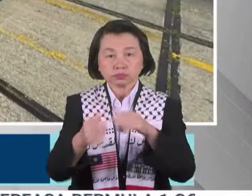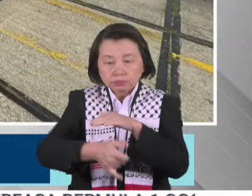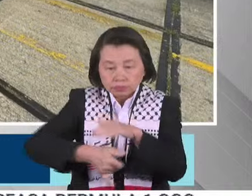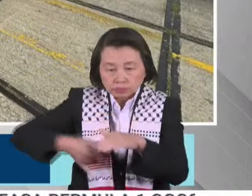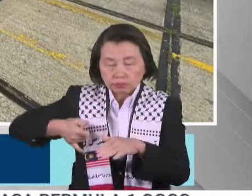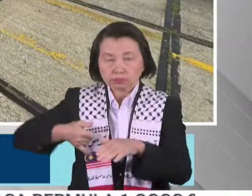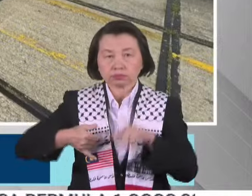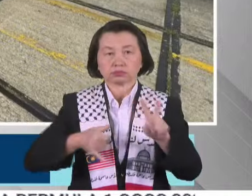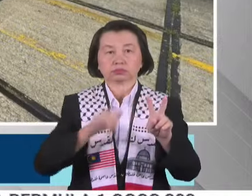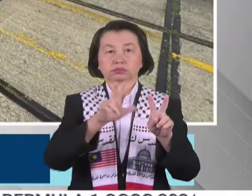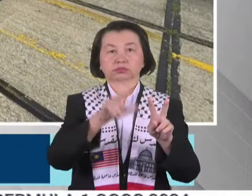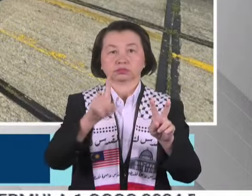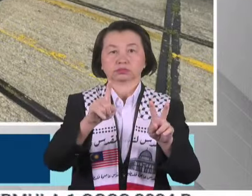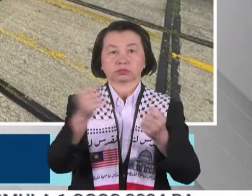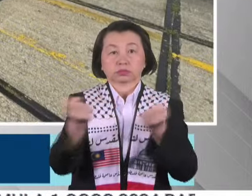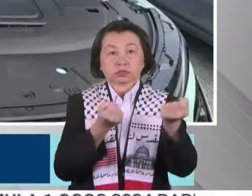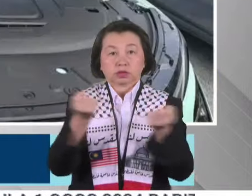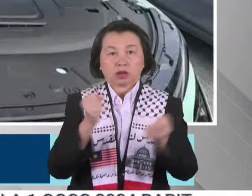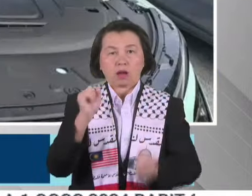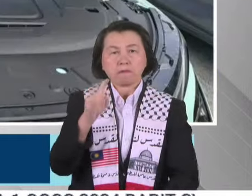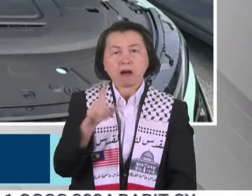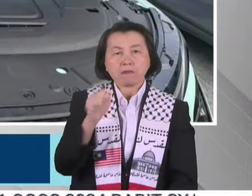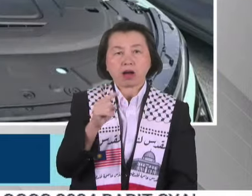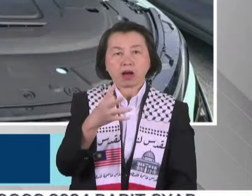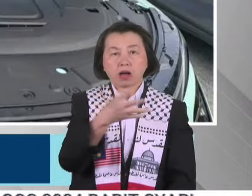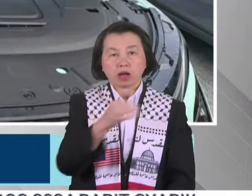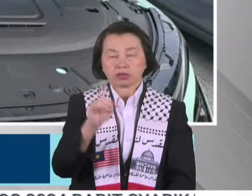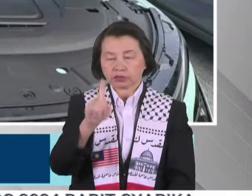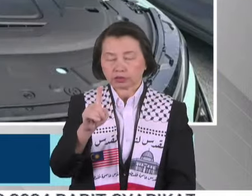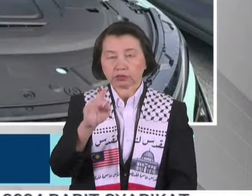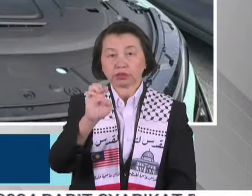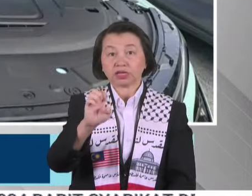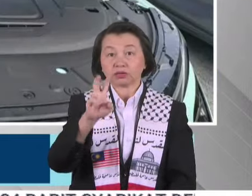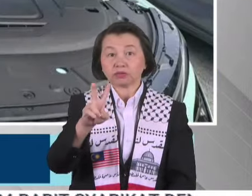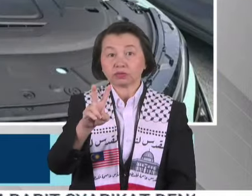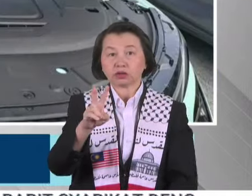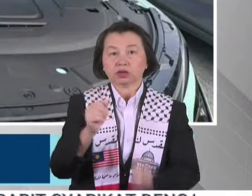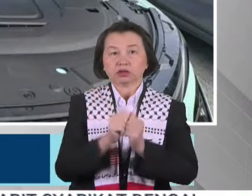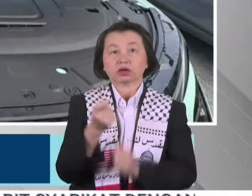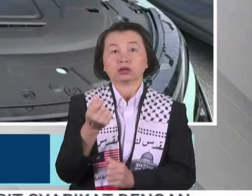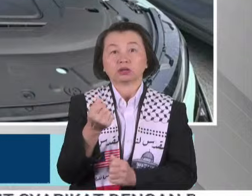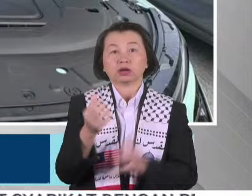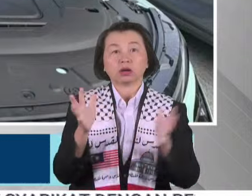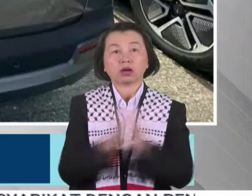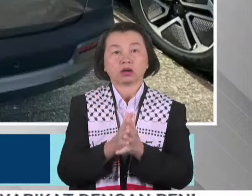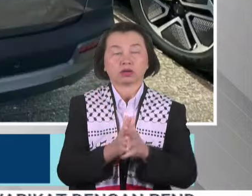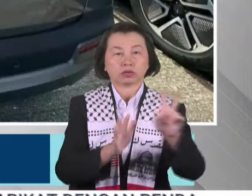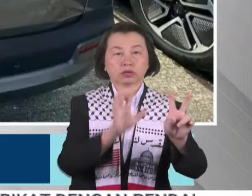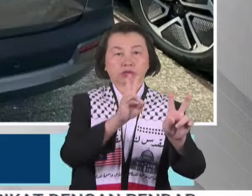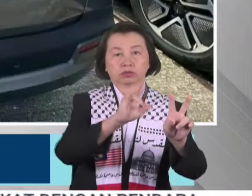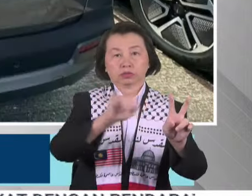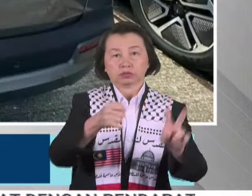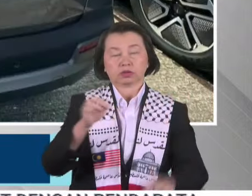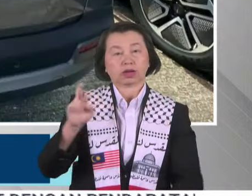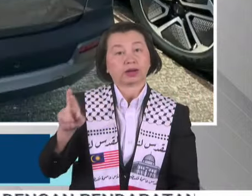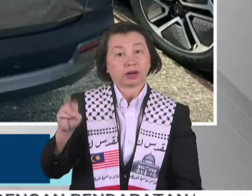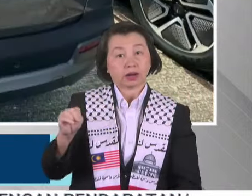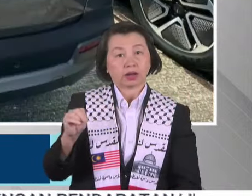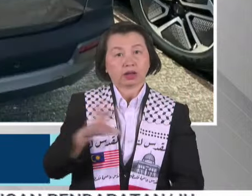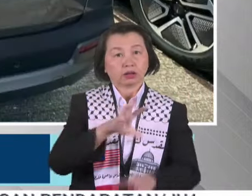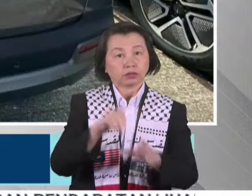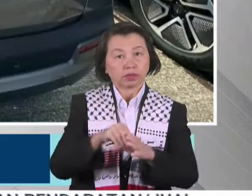Cubaan seludup 231 kenderaan mewah serta sebuah EV dengan nilai keseluruhan lebih 27 juta